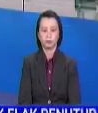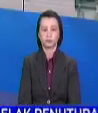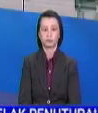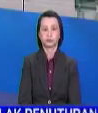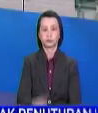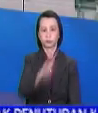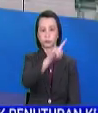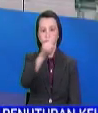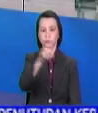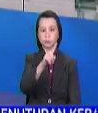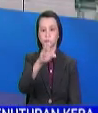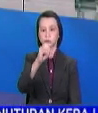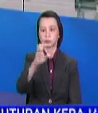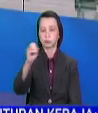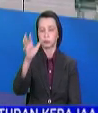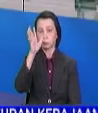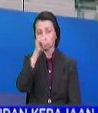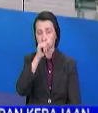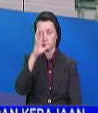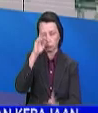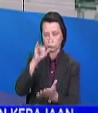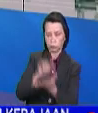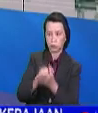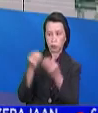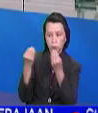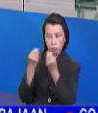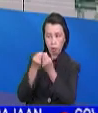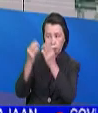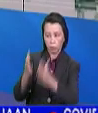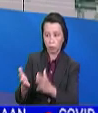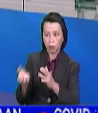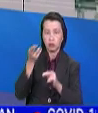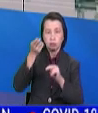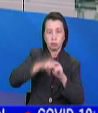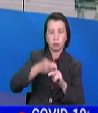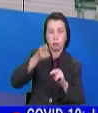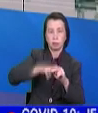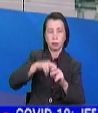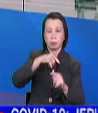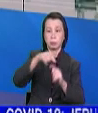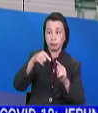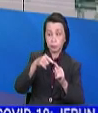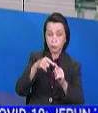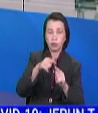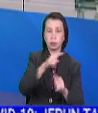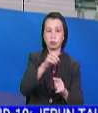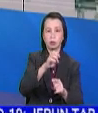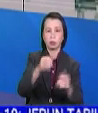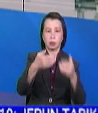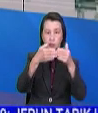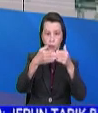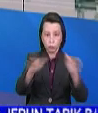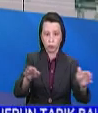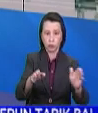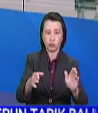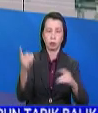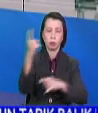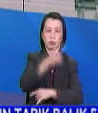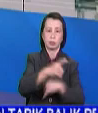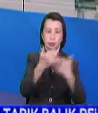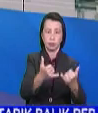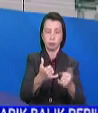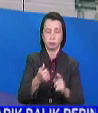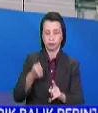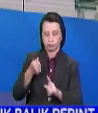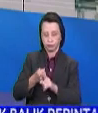sejumlah keiryoki ini bilangan pengunjungnya akan meningkat sebaik saja sektor plancungan dibuka semula hari ini